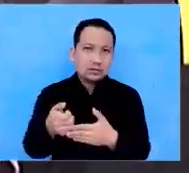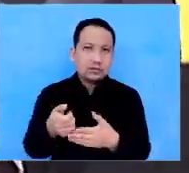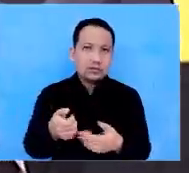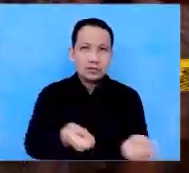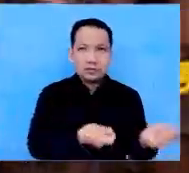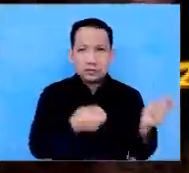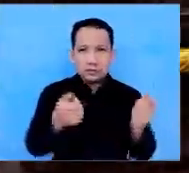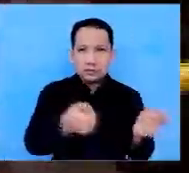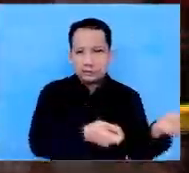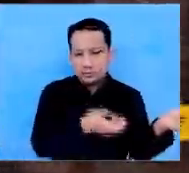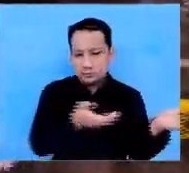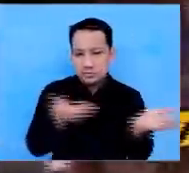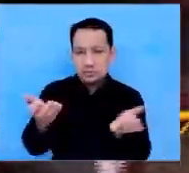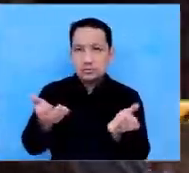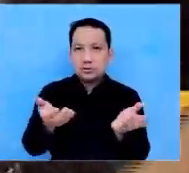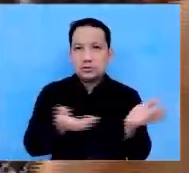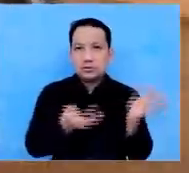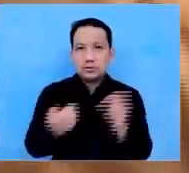Nagtimba-timba po sila.